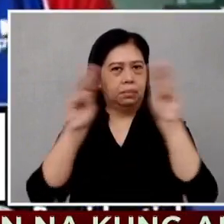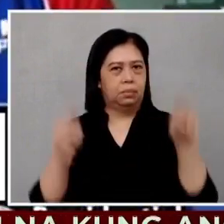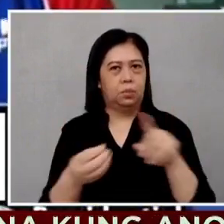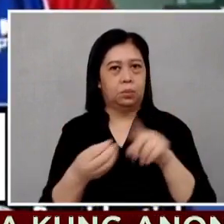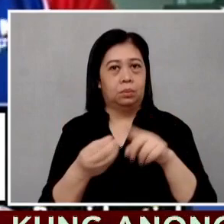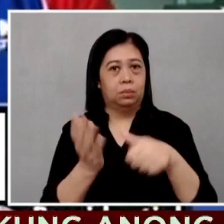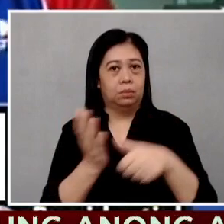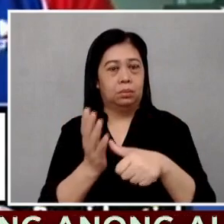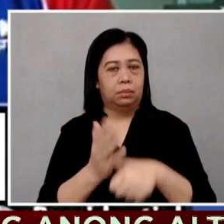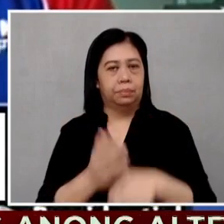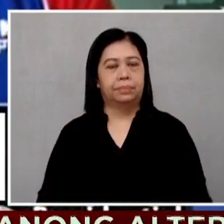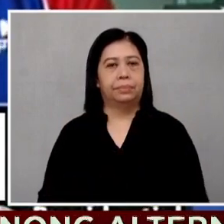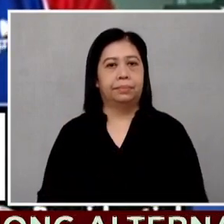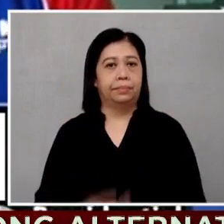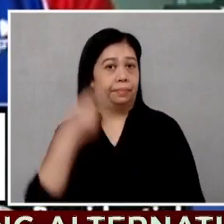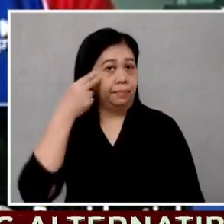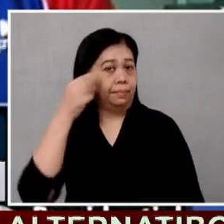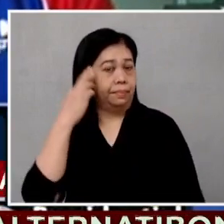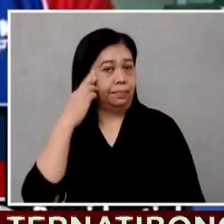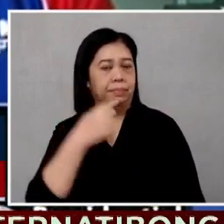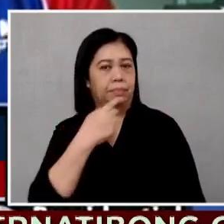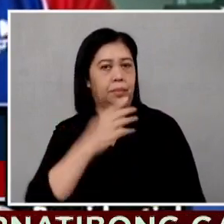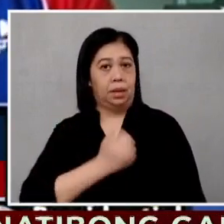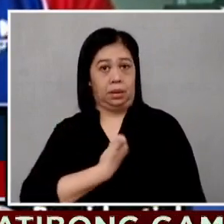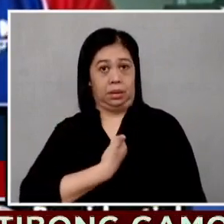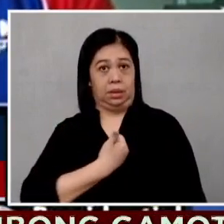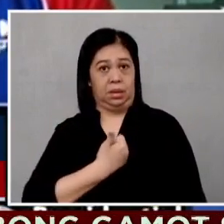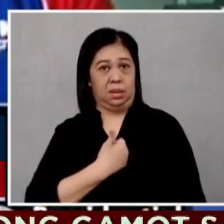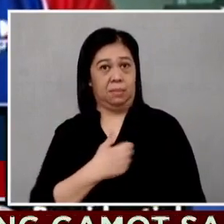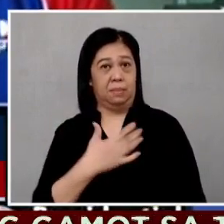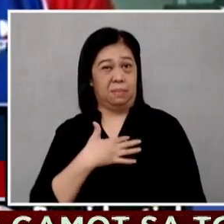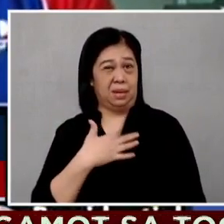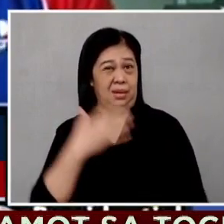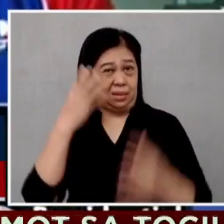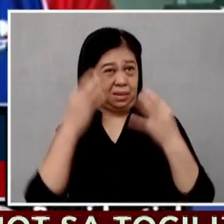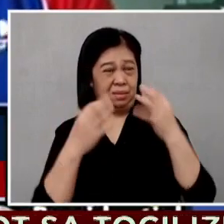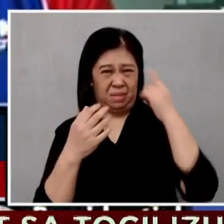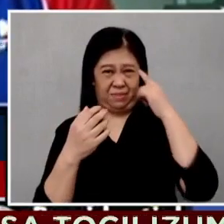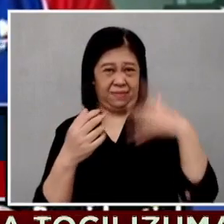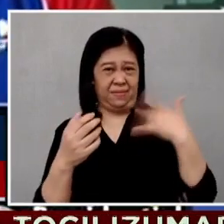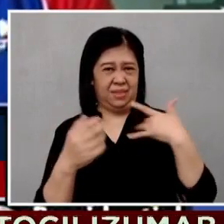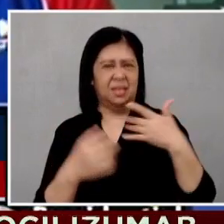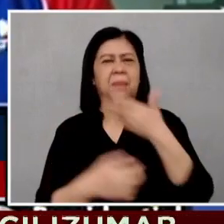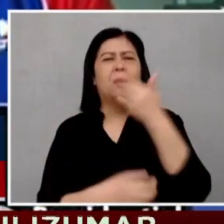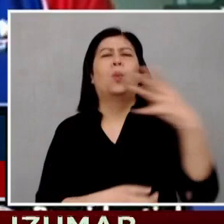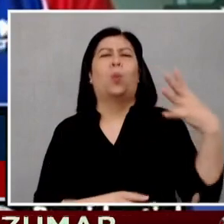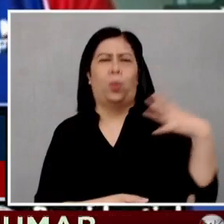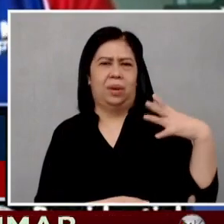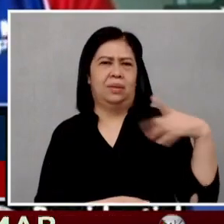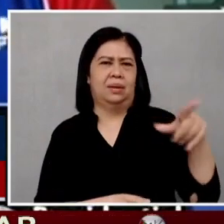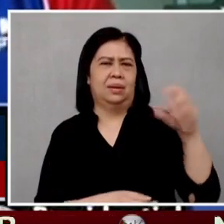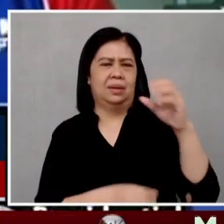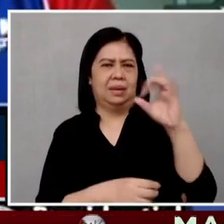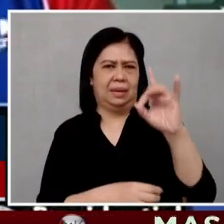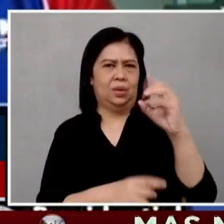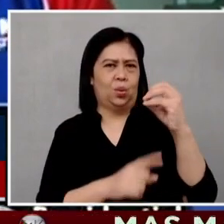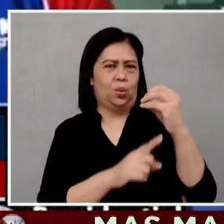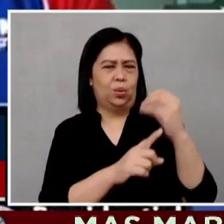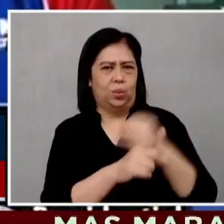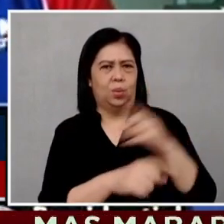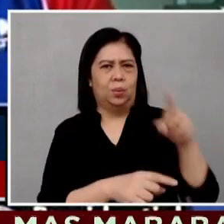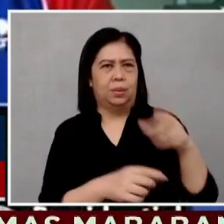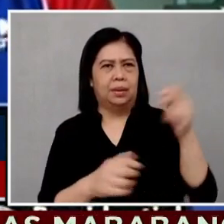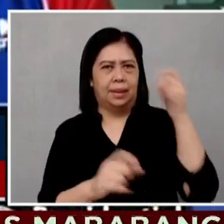ako mismo, ang aking attitude, antayin na lang po natin ang 8 na Oktubre. Ang last day ng filing of